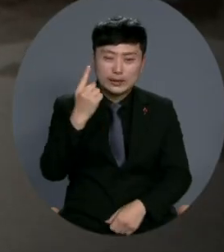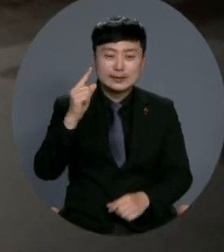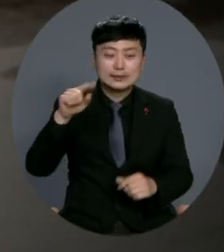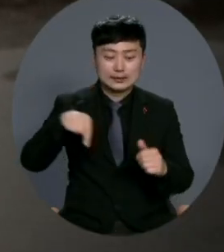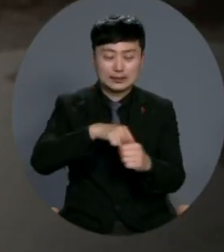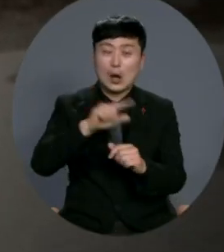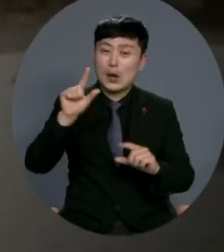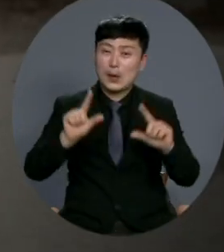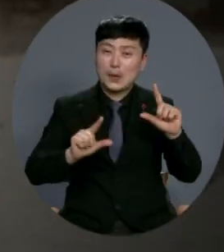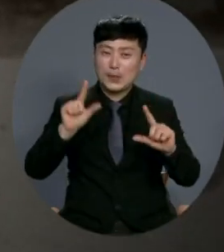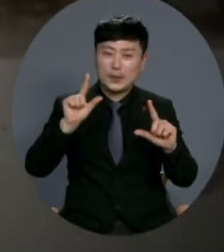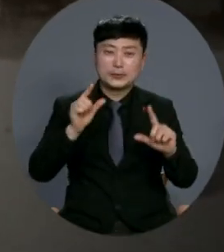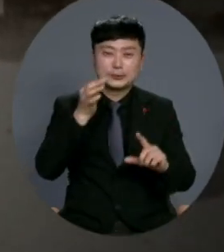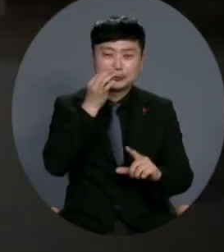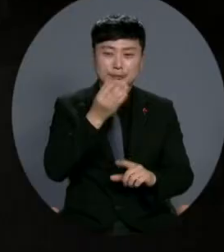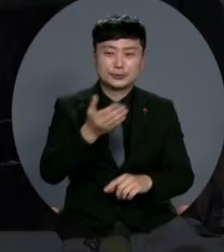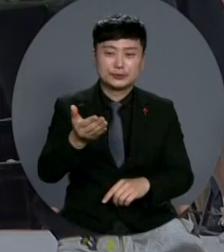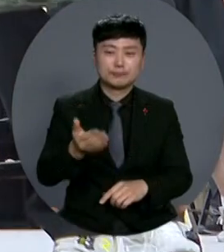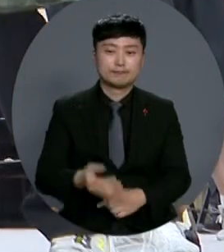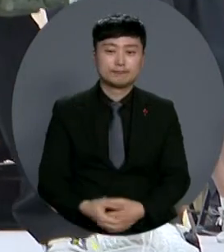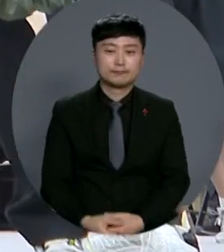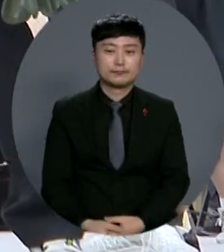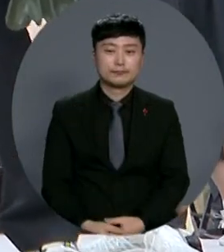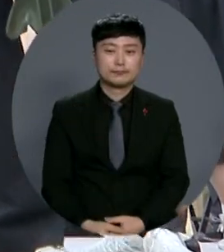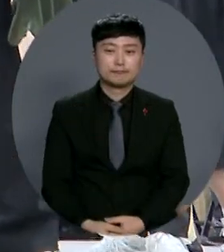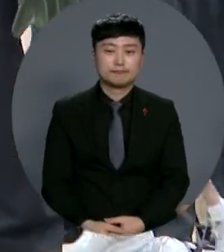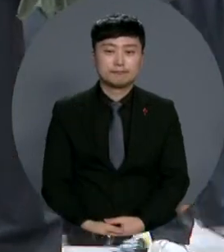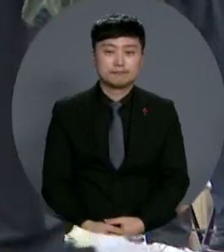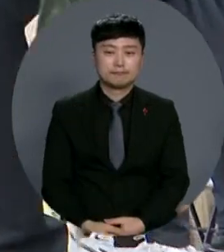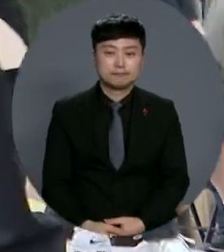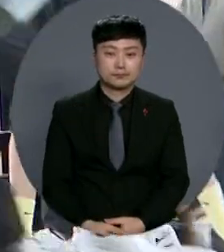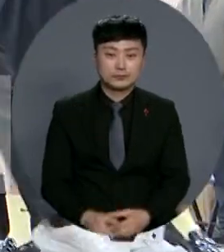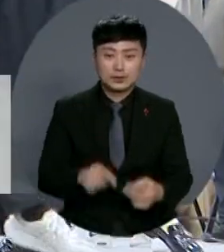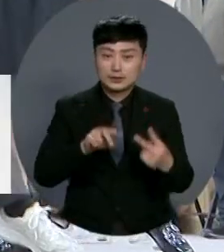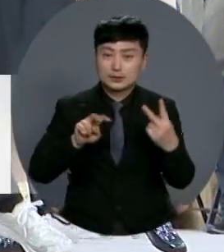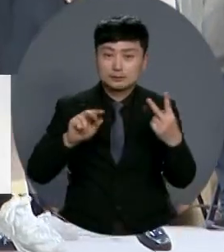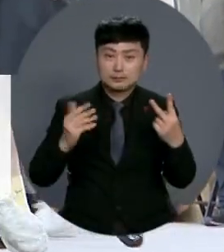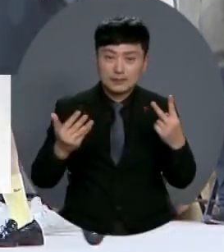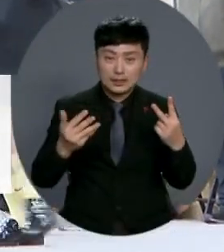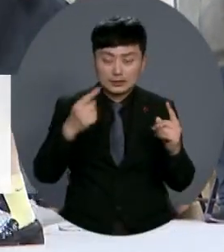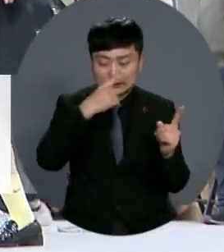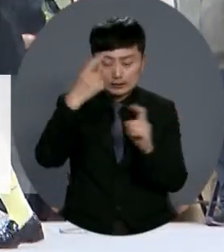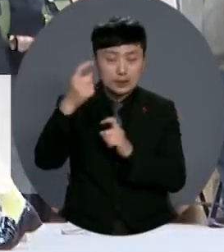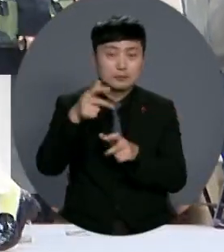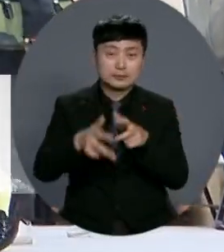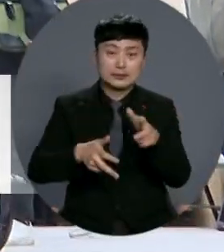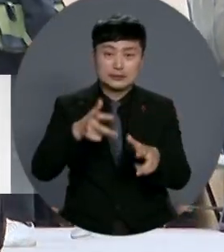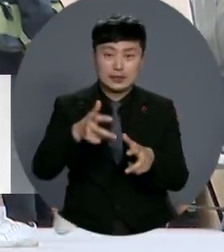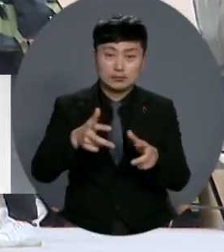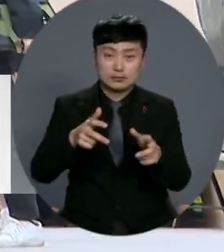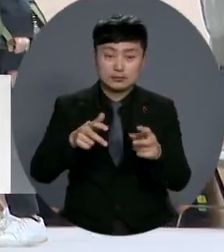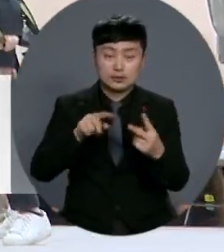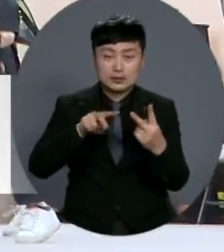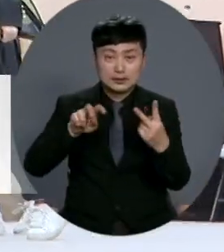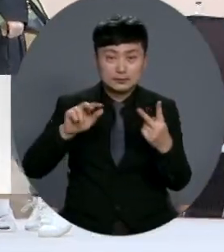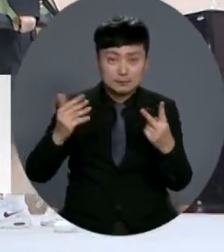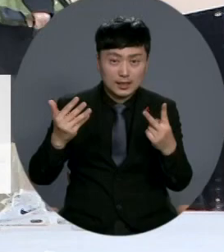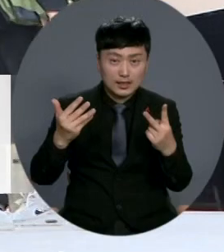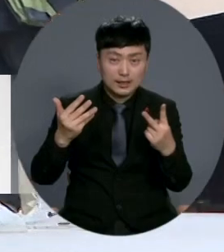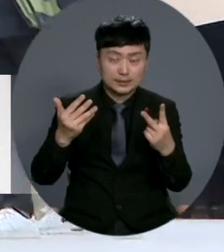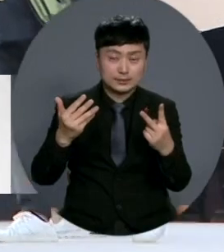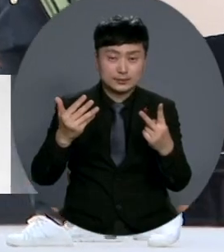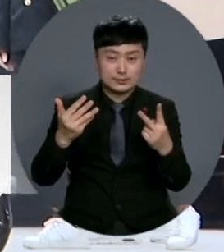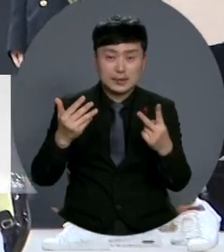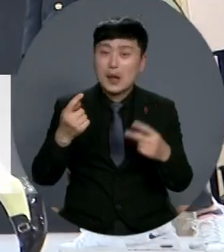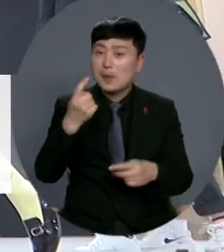상황을 생생하게 묘사합니다. 특히 2.28 민주운동 기념사업회가 진행한 2.28 청년 아카데미 프로그램에